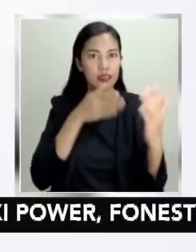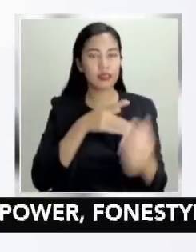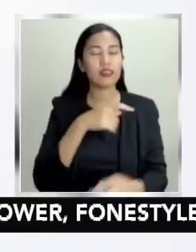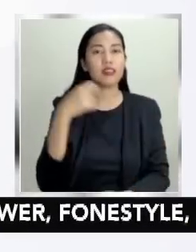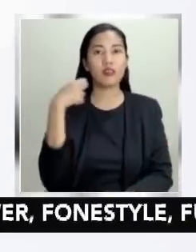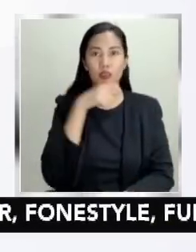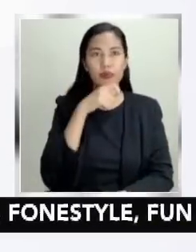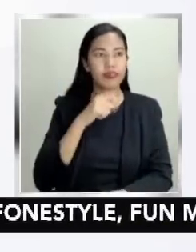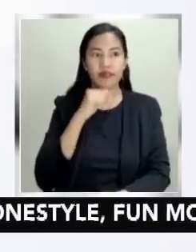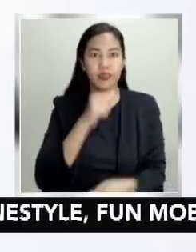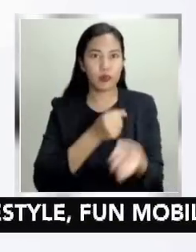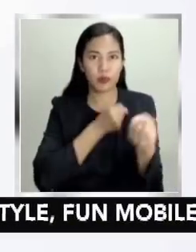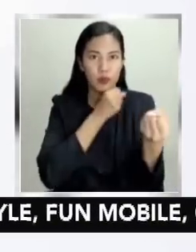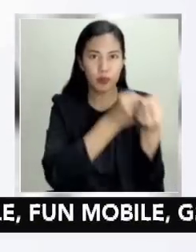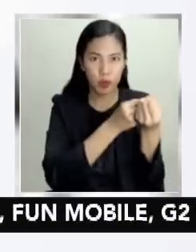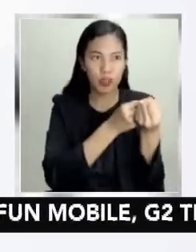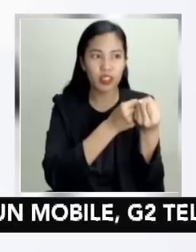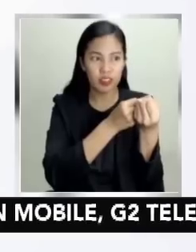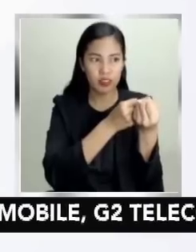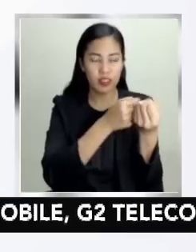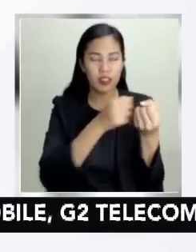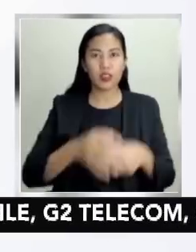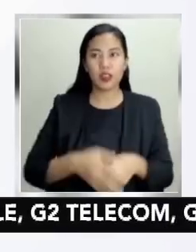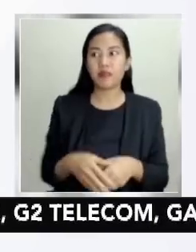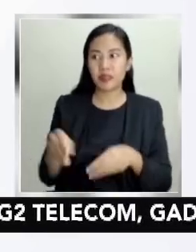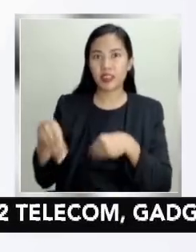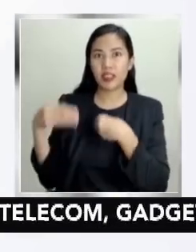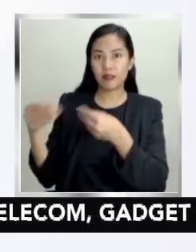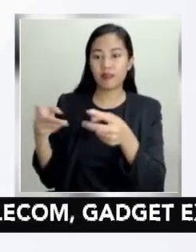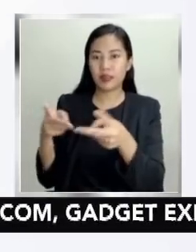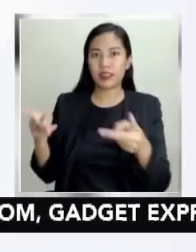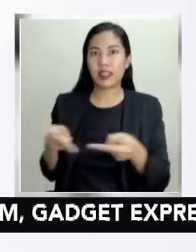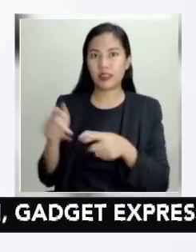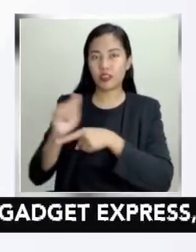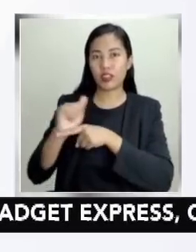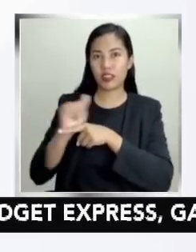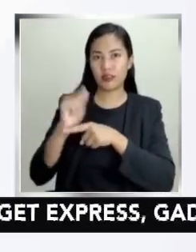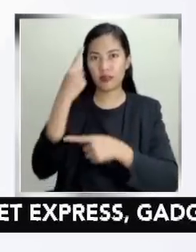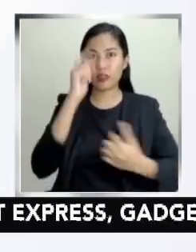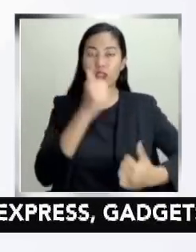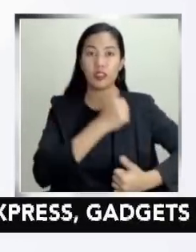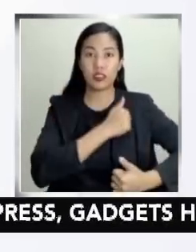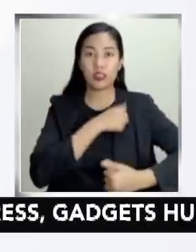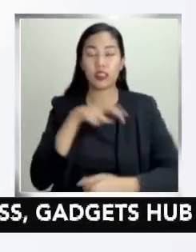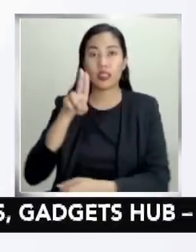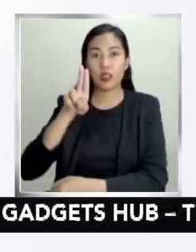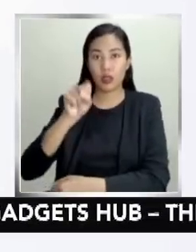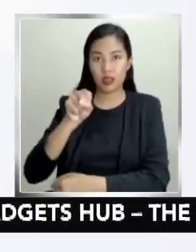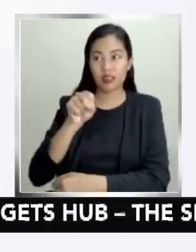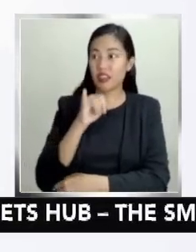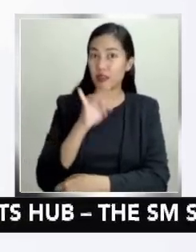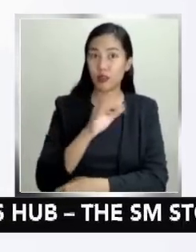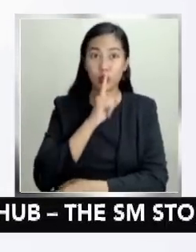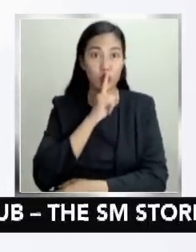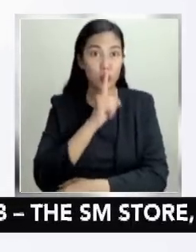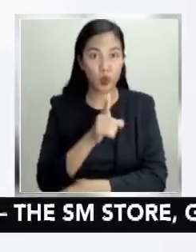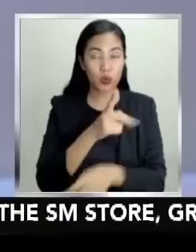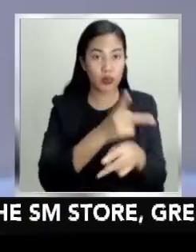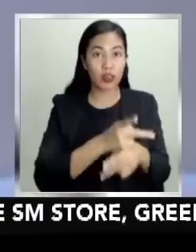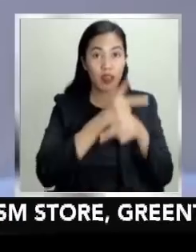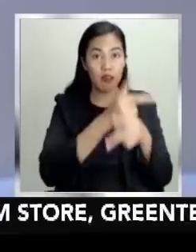ng mga base militar sa Amerika malapit sa Taiwan, kung totoong may malasakit ito sa kapakanan ng 150,000 OFW